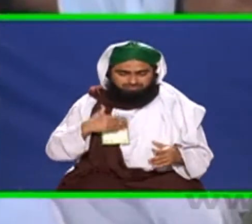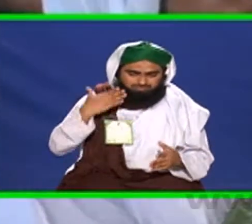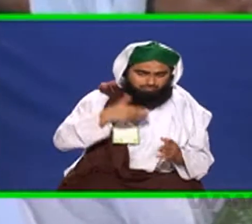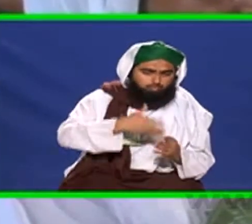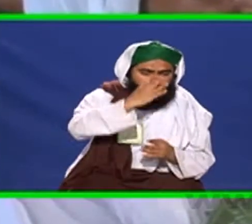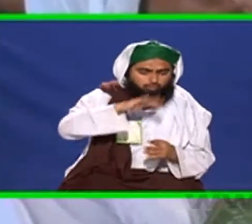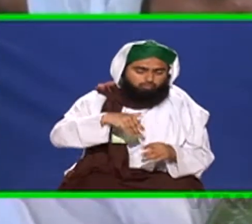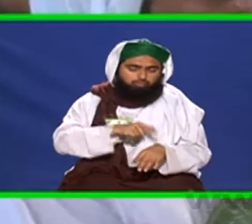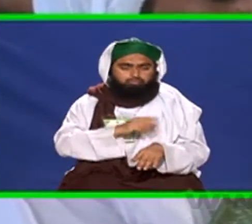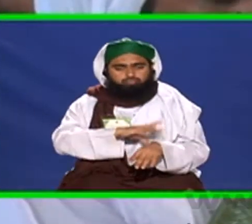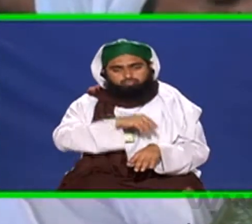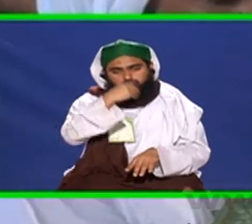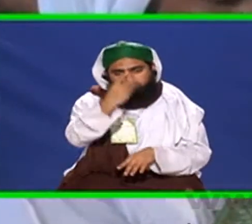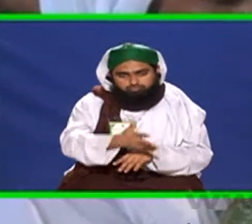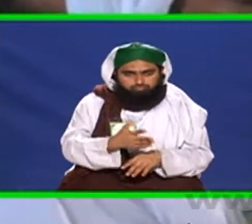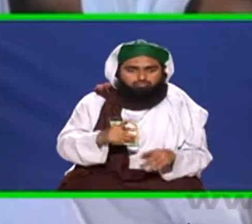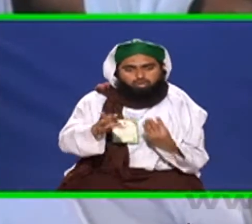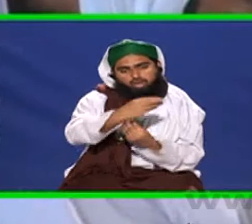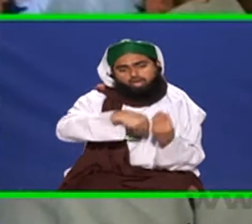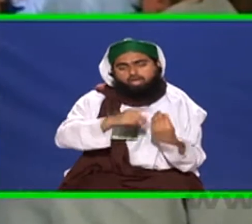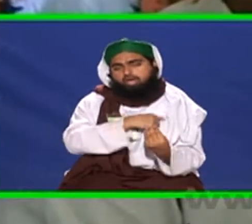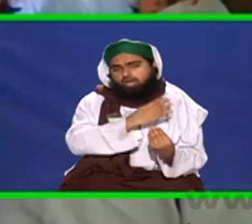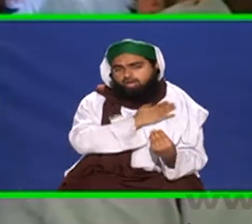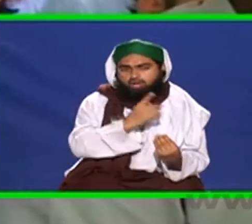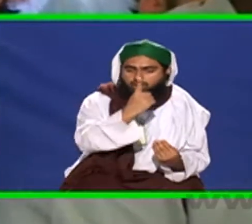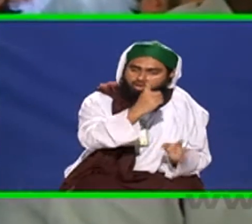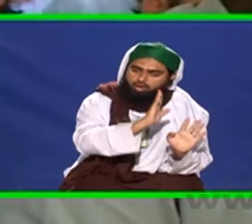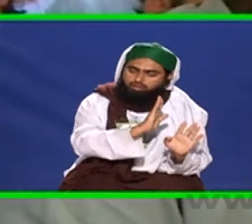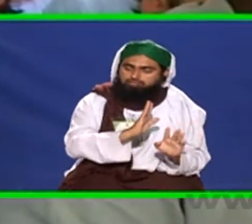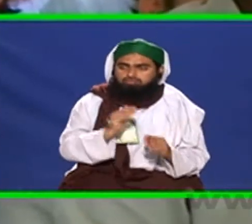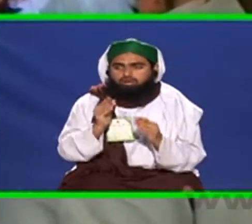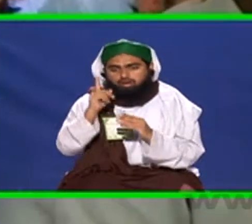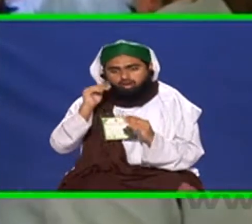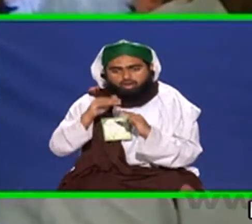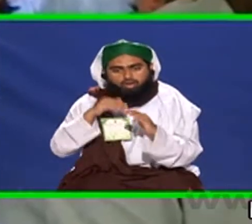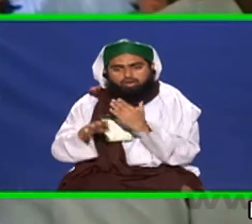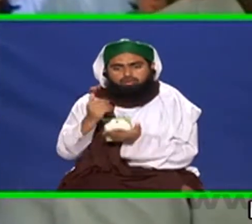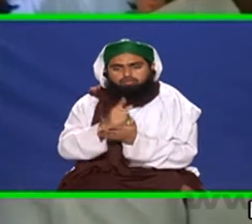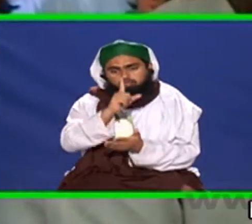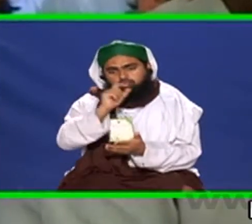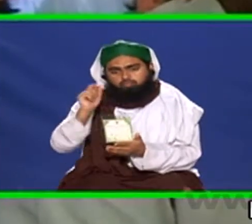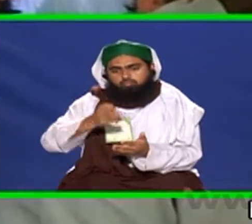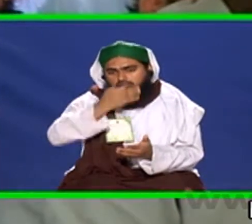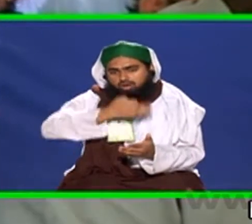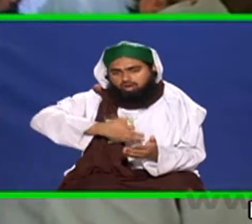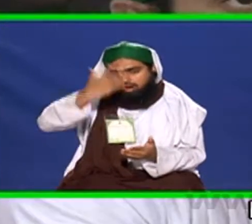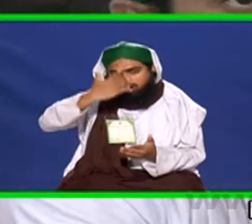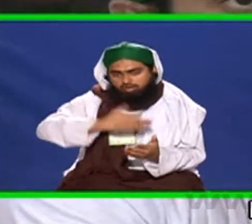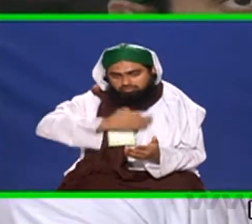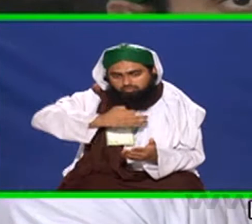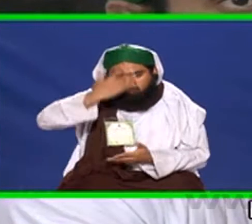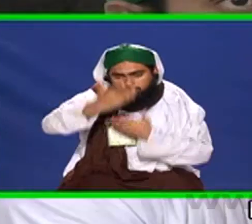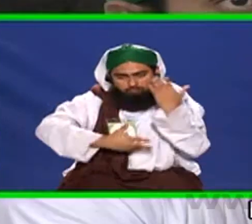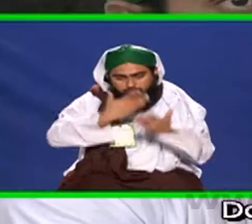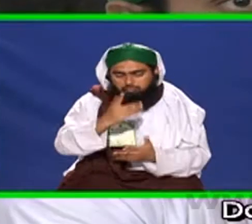والا ایک حج کا ثواب اور 100 بار سبحان اللہ صبح شام کہہ دیں تو 100 حج کا ثواب۔ تو یہ تو ہم ڈیلی 100 حج کا ثواب کما سکتے